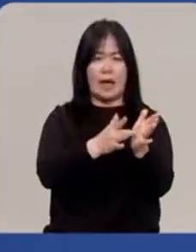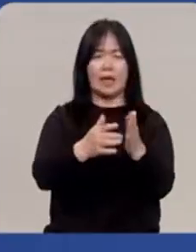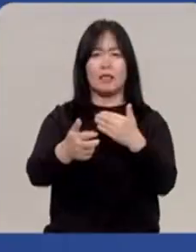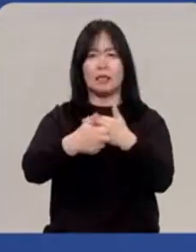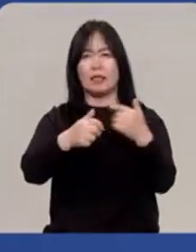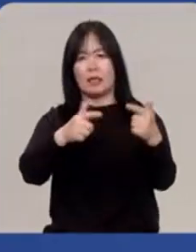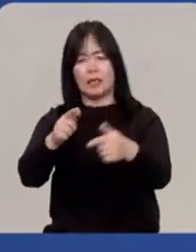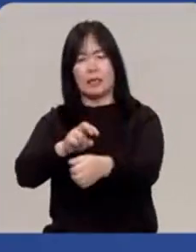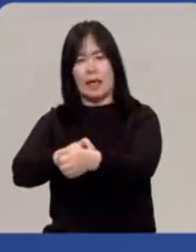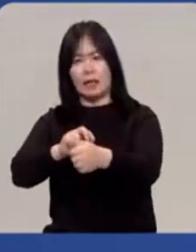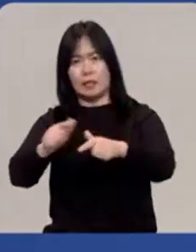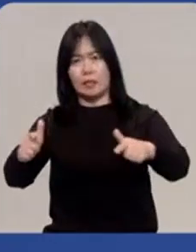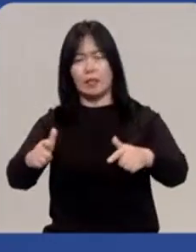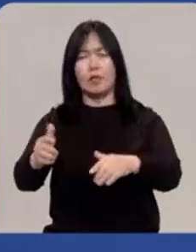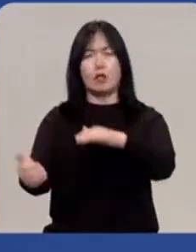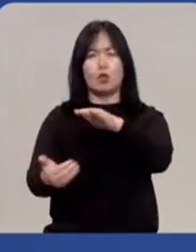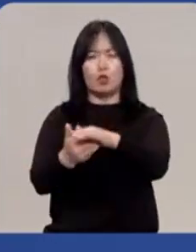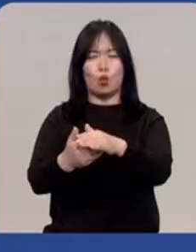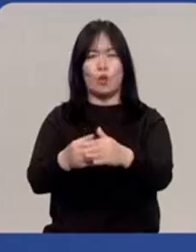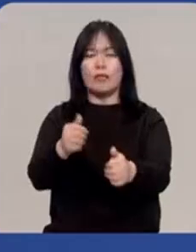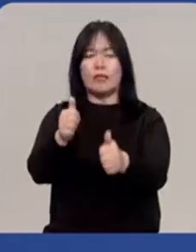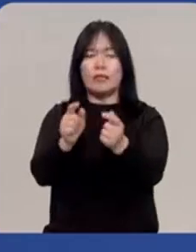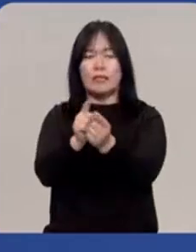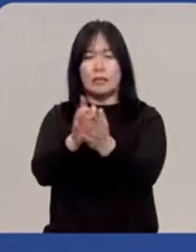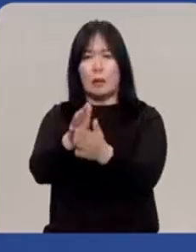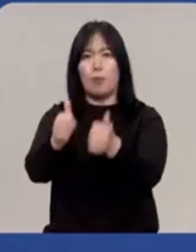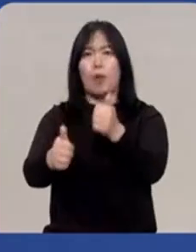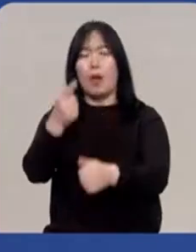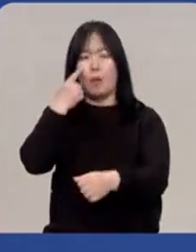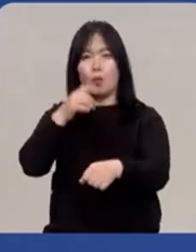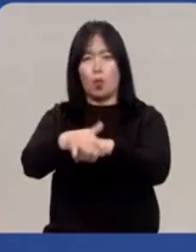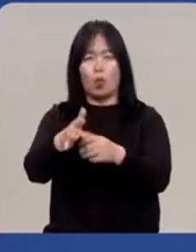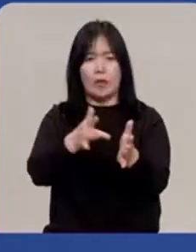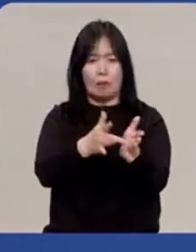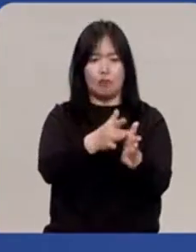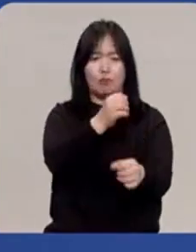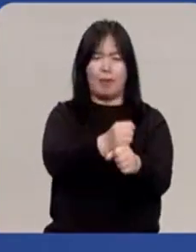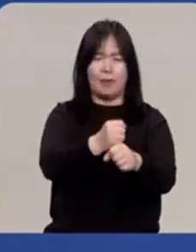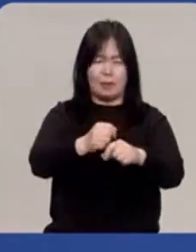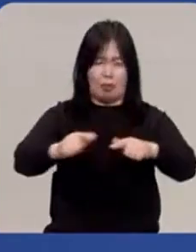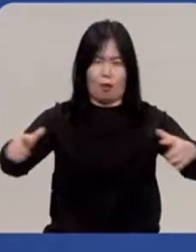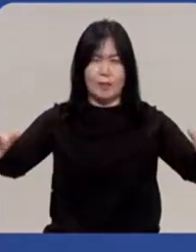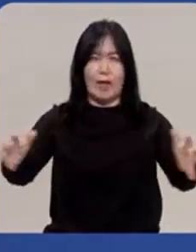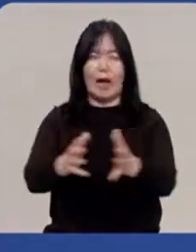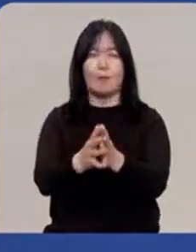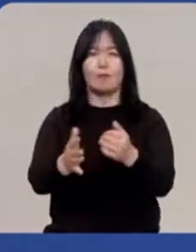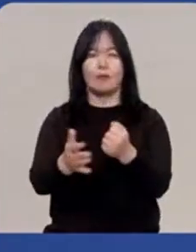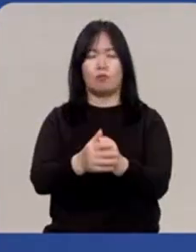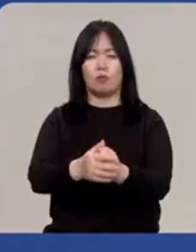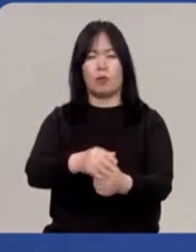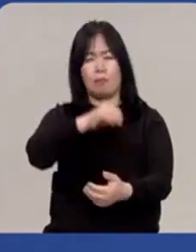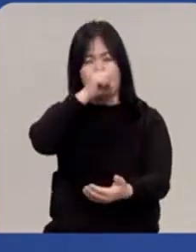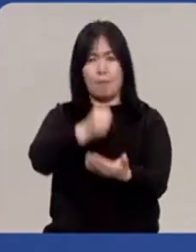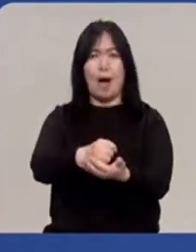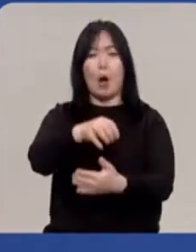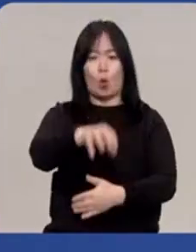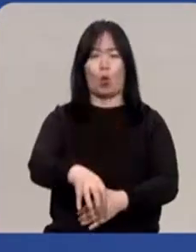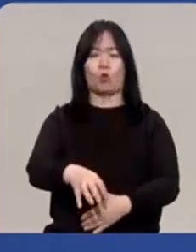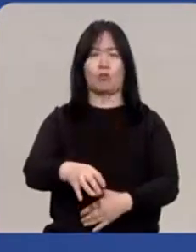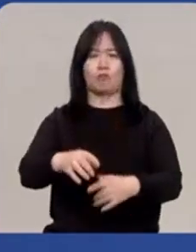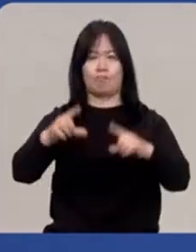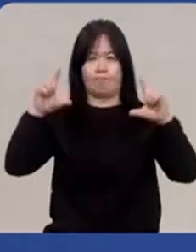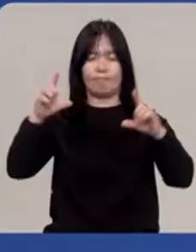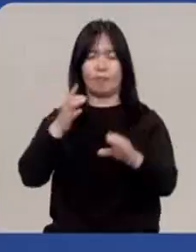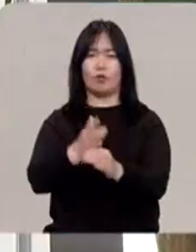한해대 국내 최고 수준의 임상 시험 센터와 약품 제조 시설 등이 있어 산업화의 최상의 입지라고